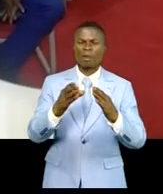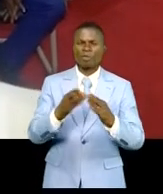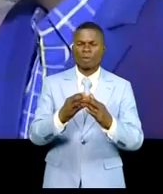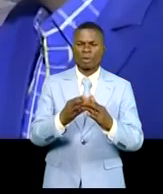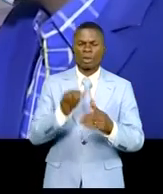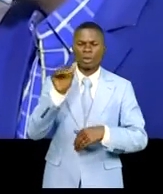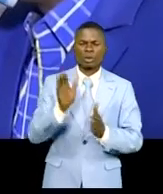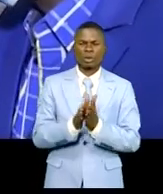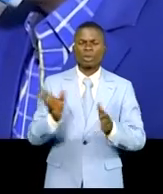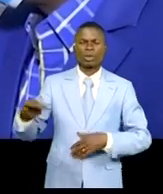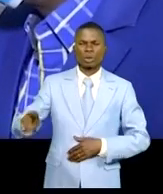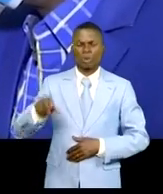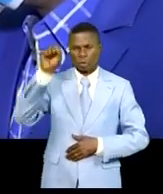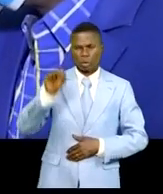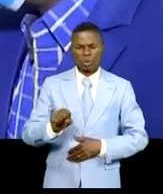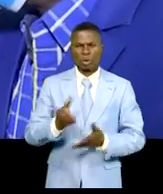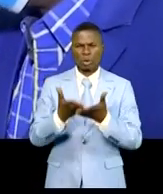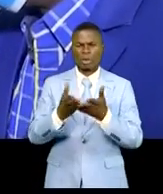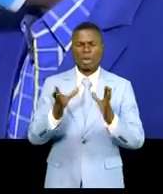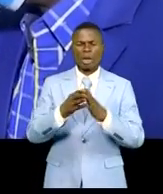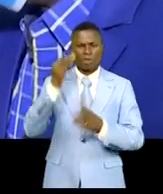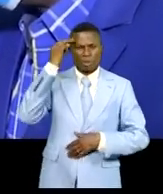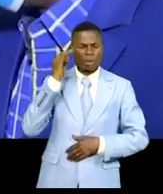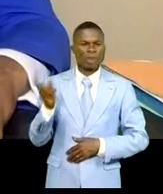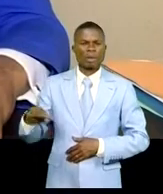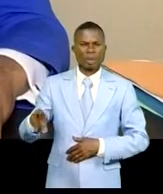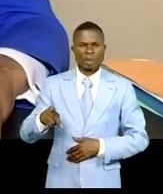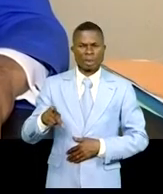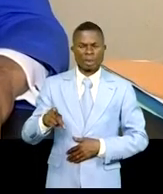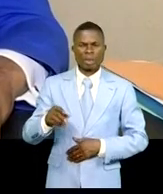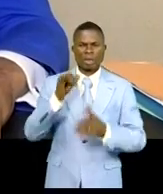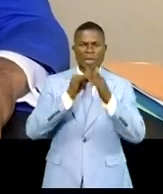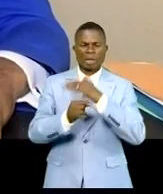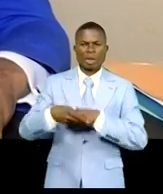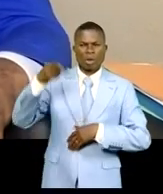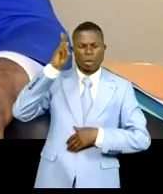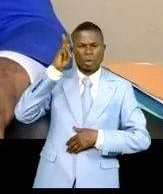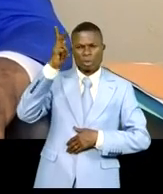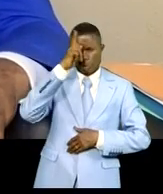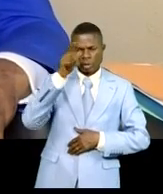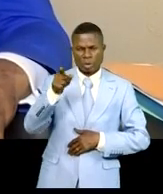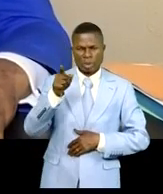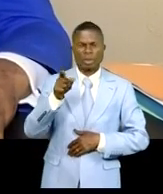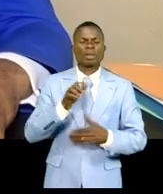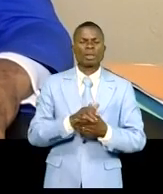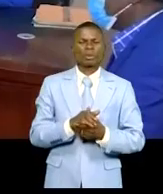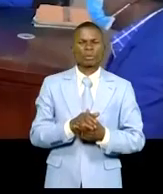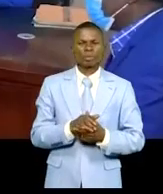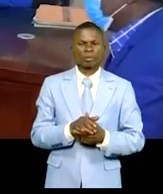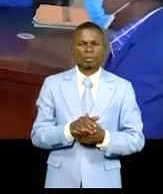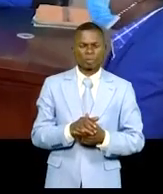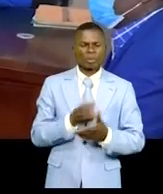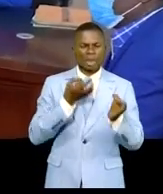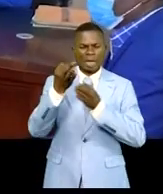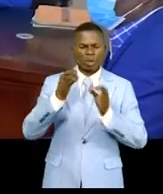du directeur régional sud, était avec les ministres provinciaux de l'Intérieur du Haut-Katanga, Thierry Kikontwe, et a reçu toutes